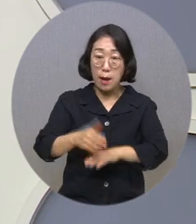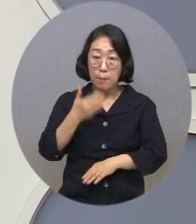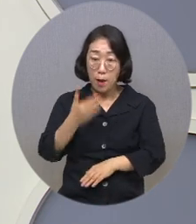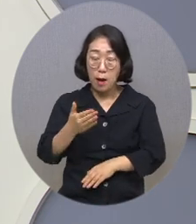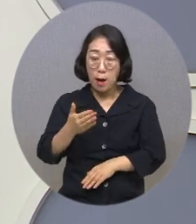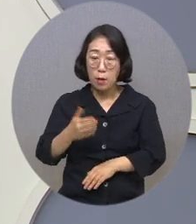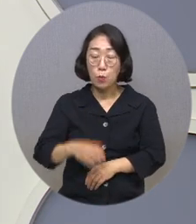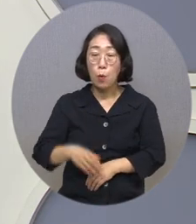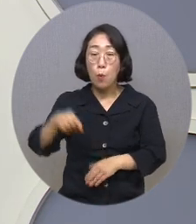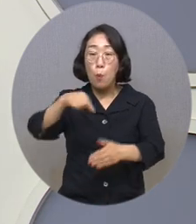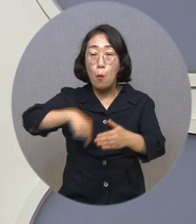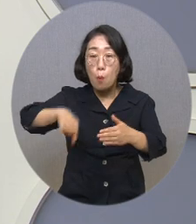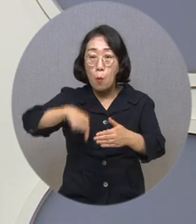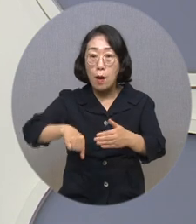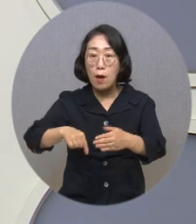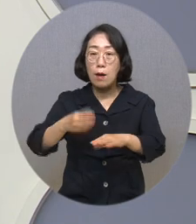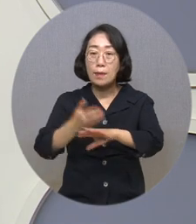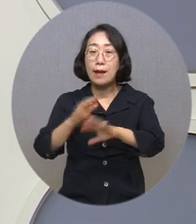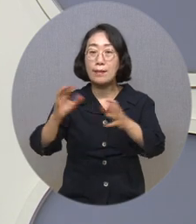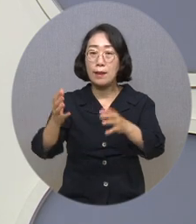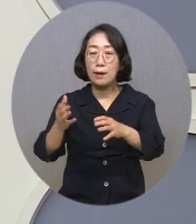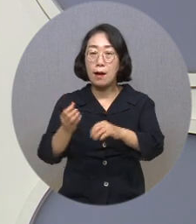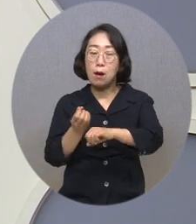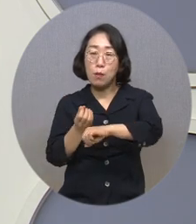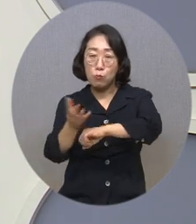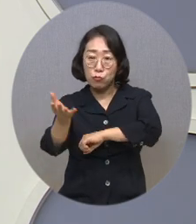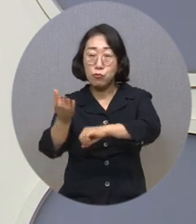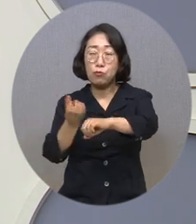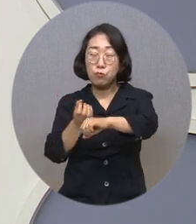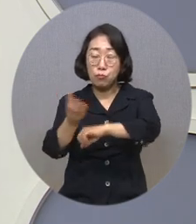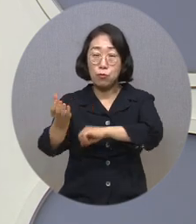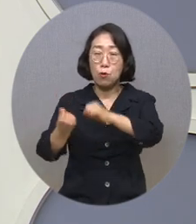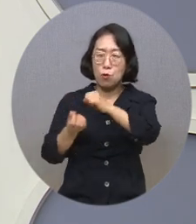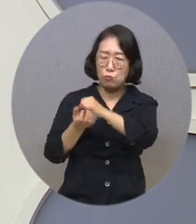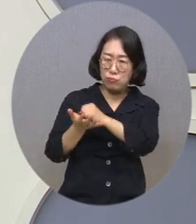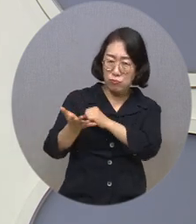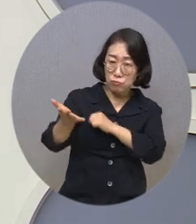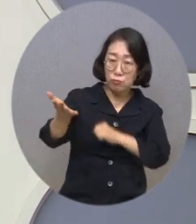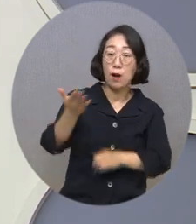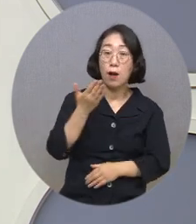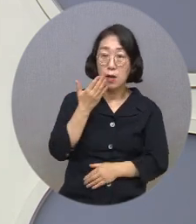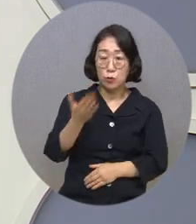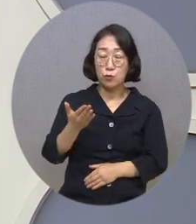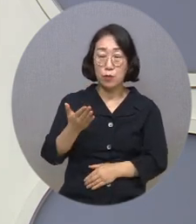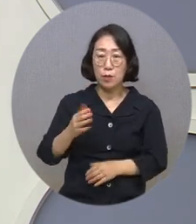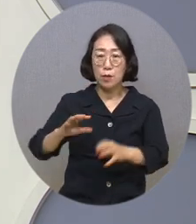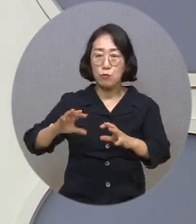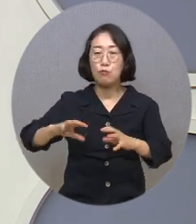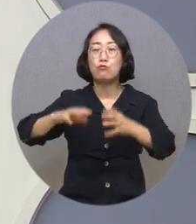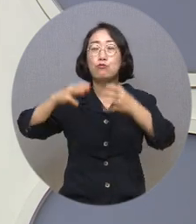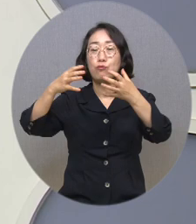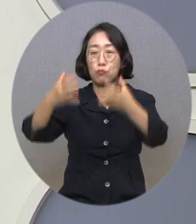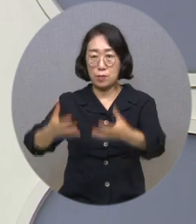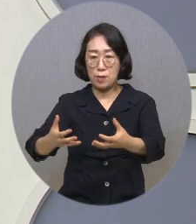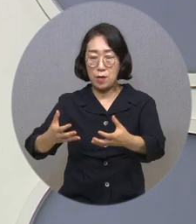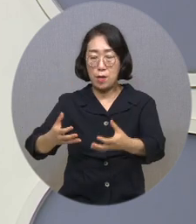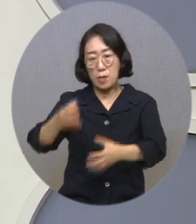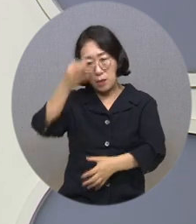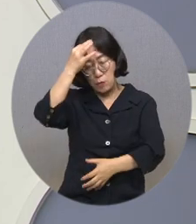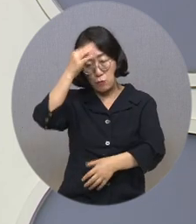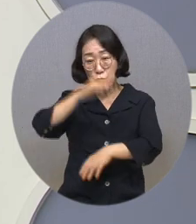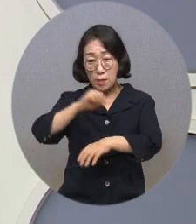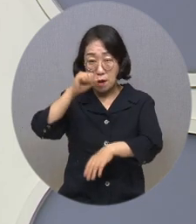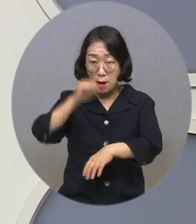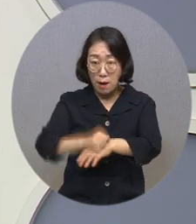아니라 외국으로 좀 뻗어나갈 수 있는 그런 글로벌 인재. 그래서 유능한 사람도 훌륭한 사람,